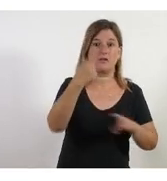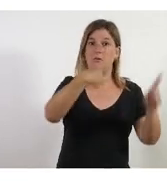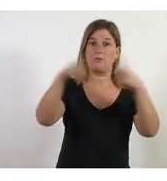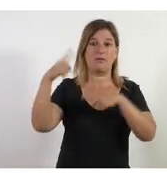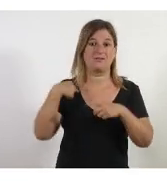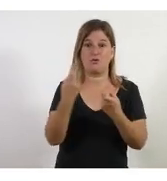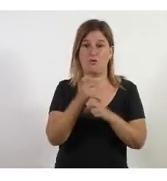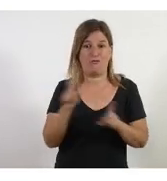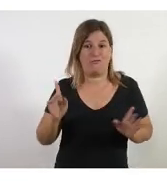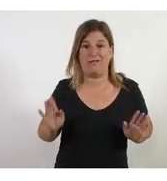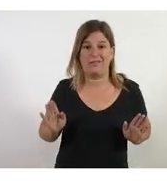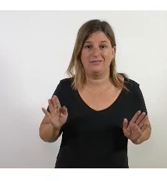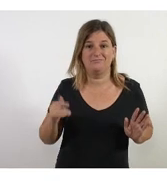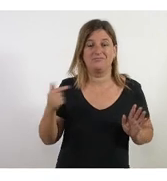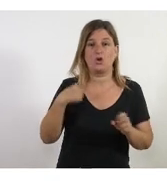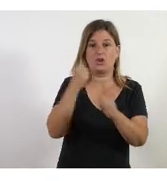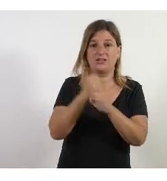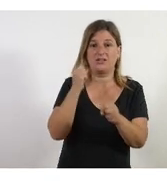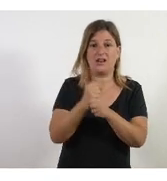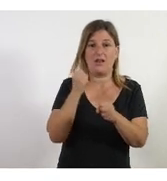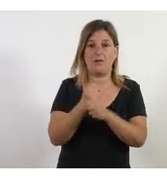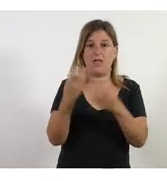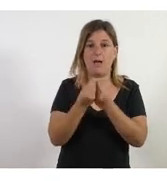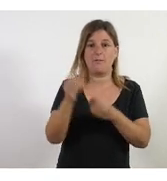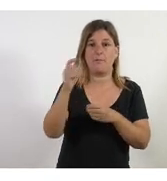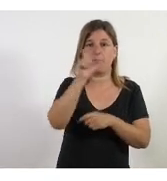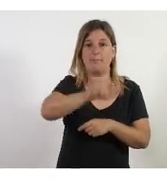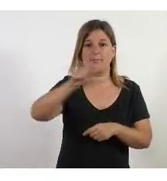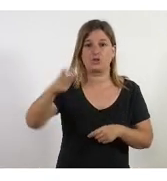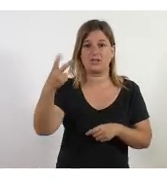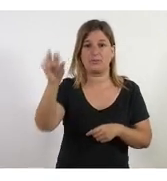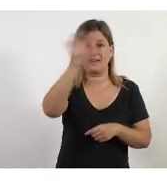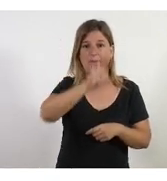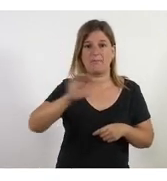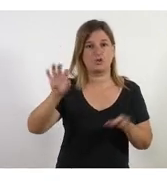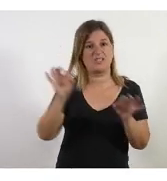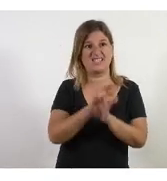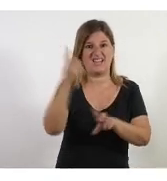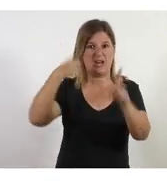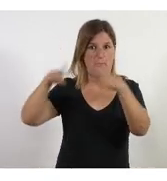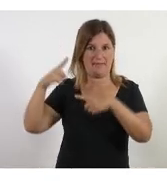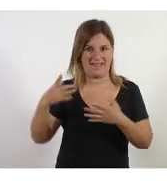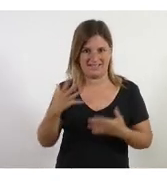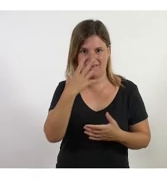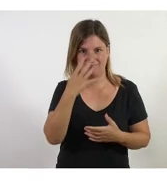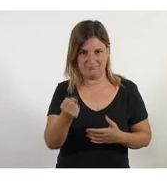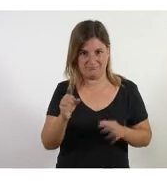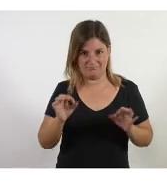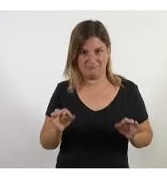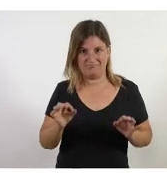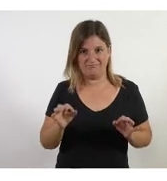Que puc estar treballant amb persones de 20 països sense viatjar, per exemple. M'enteneu quin és el raonament que hi ha al darrere de tot